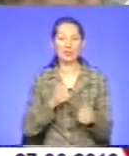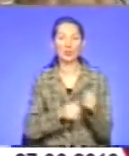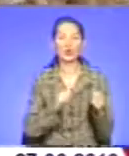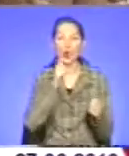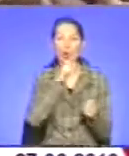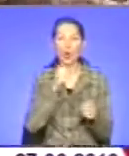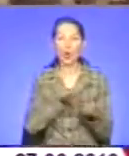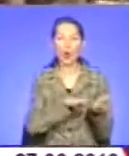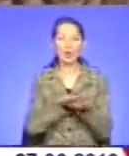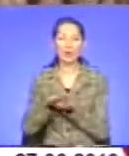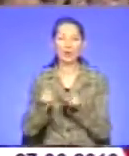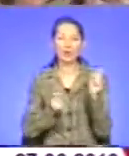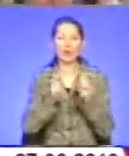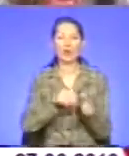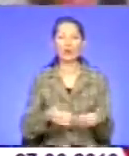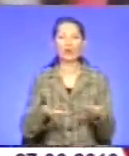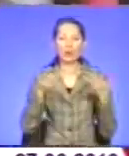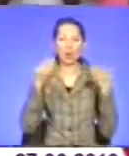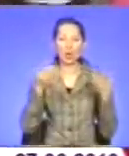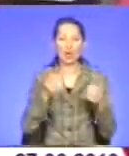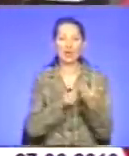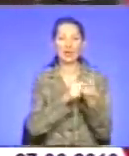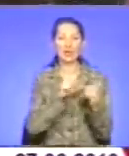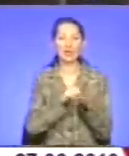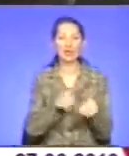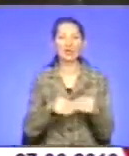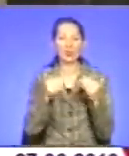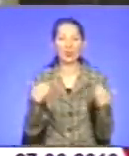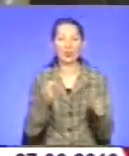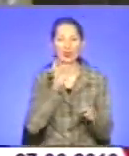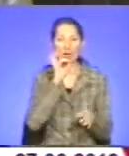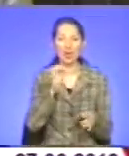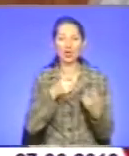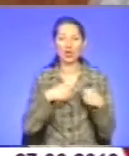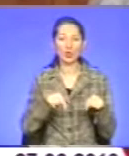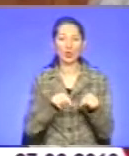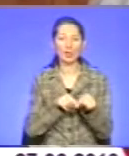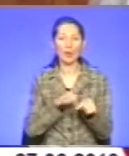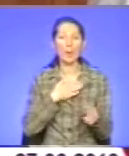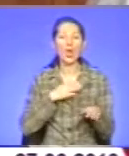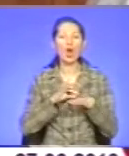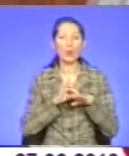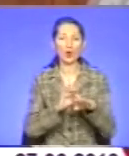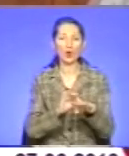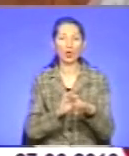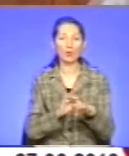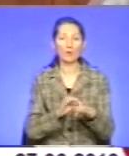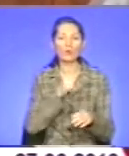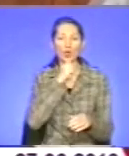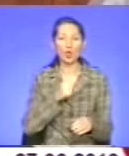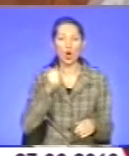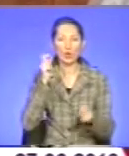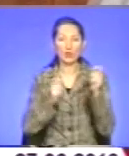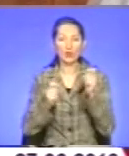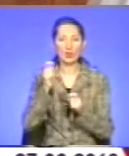рівень фестивалю зростає, а кількість учасників збільшується, кажуть організатори. Ми проводимо дорослий